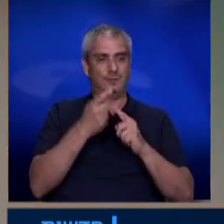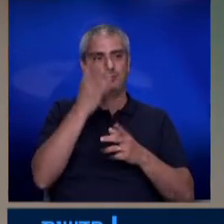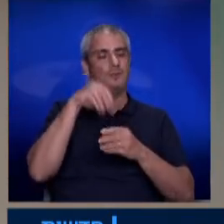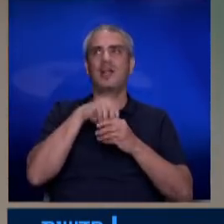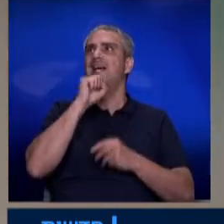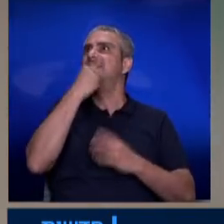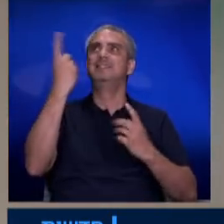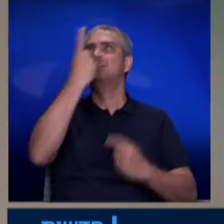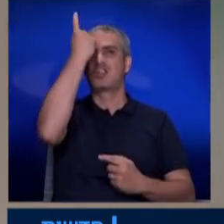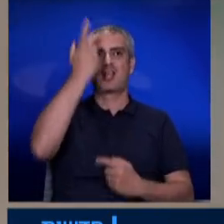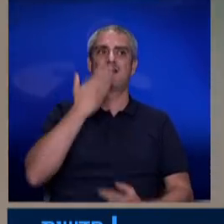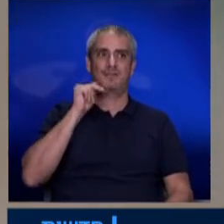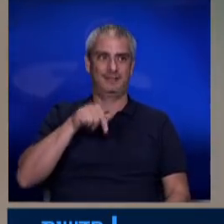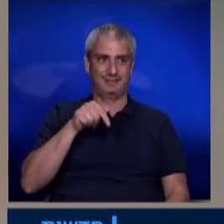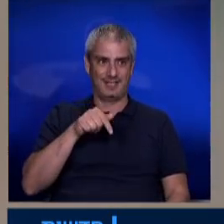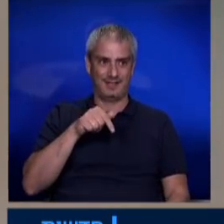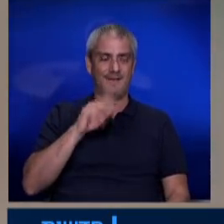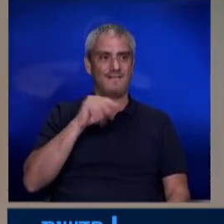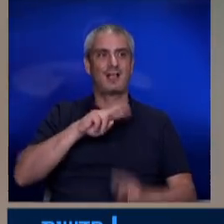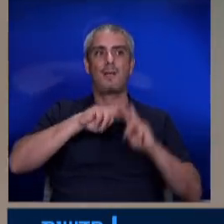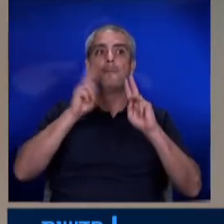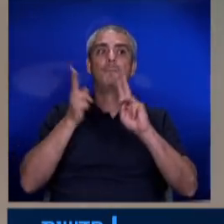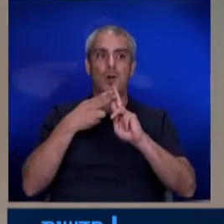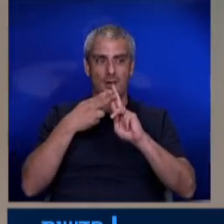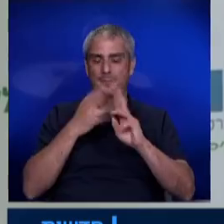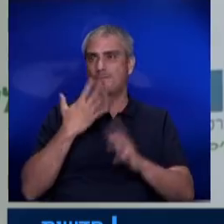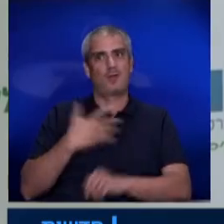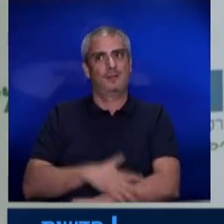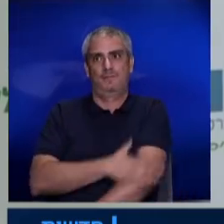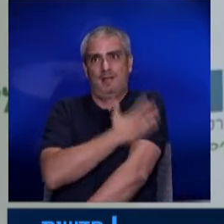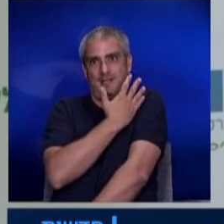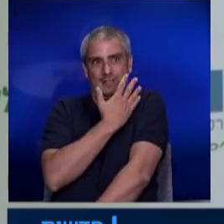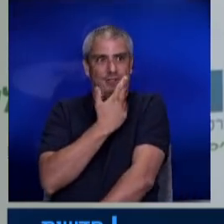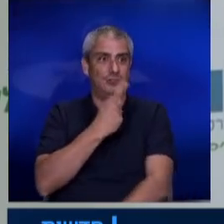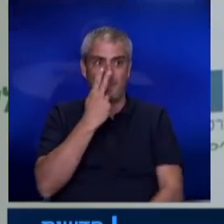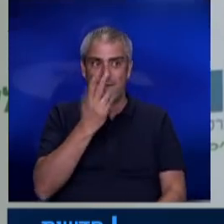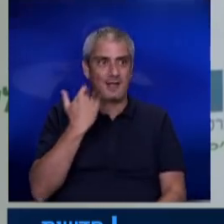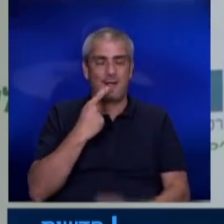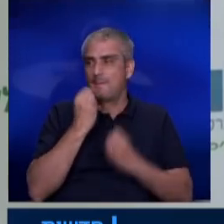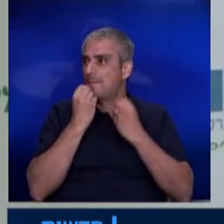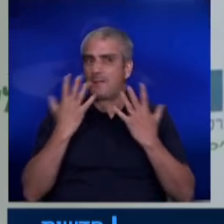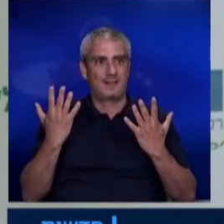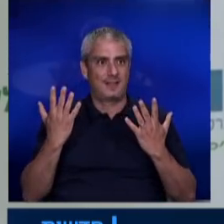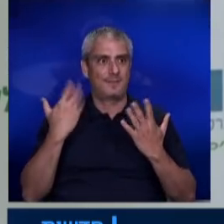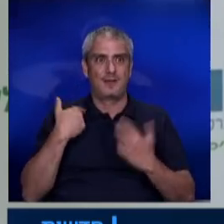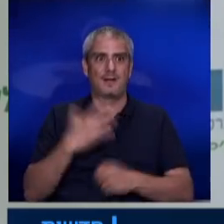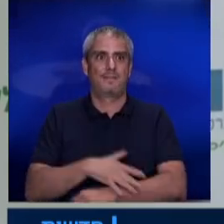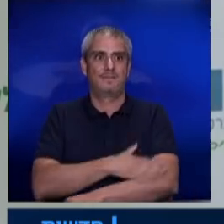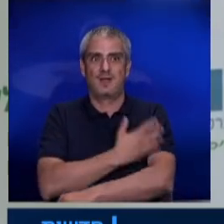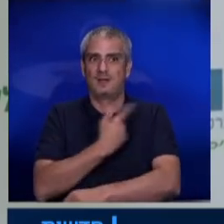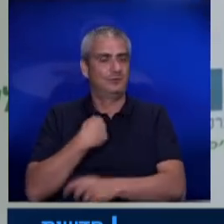מהיסטוריה ישראלית וגם עולמית מרגשת מאוד. המראה היה מדהים, היה מרגש. אני חושב שנשארה עין